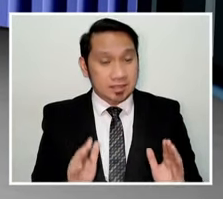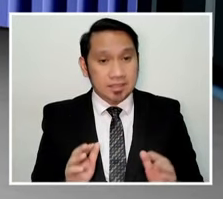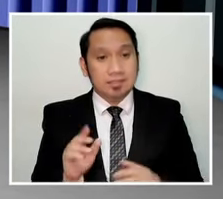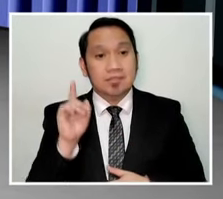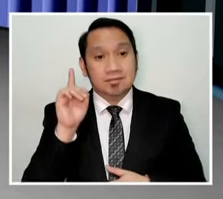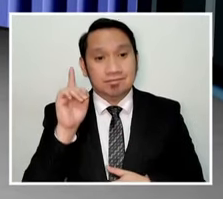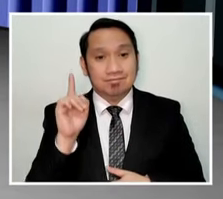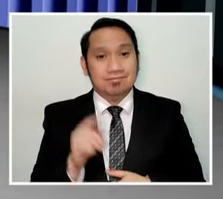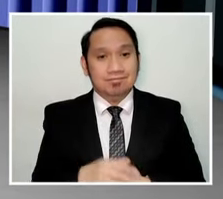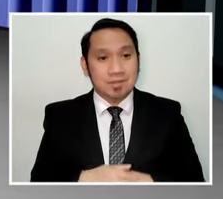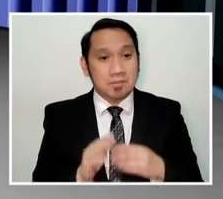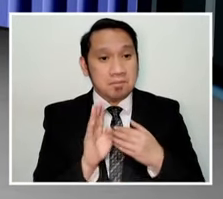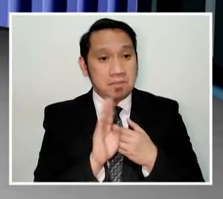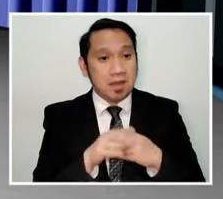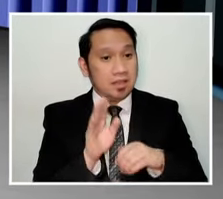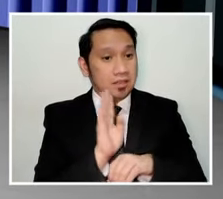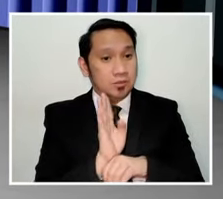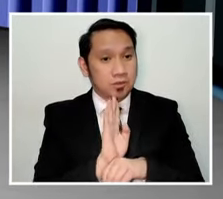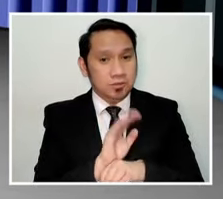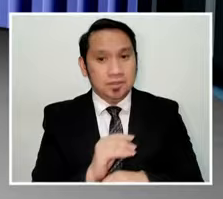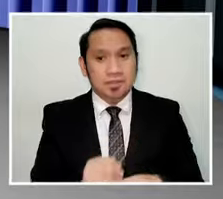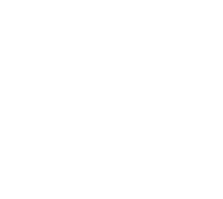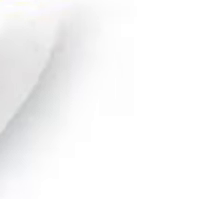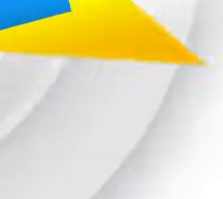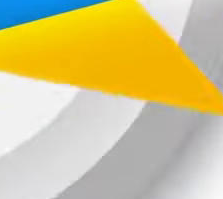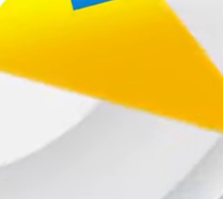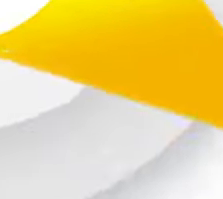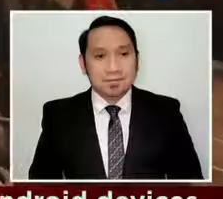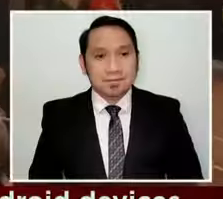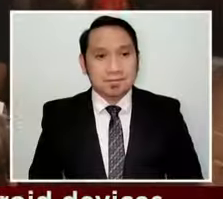Sarmienta. Nagpapatrol, Mario Dumawal.